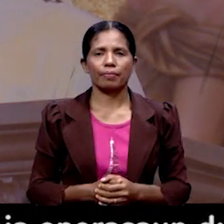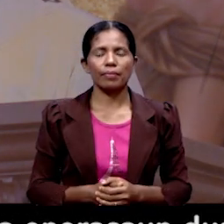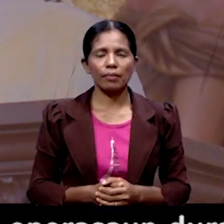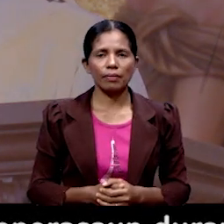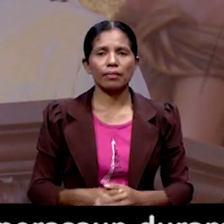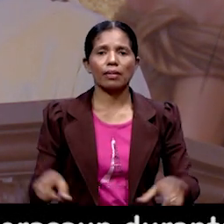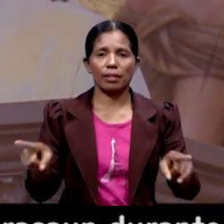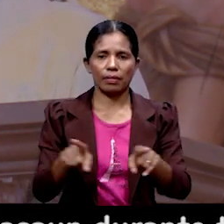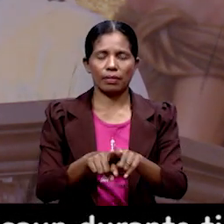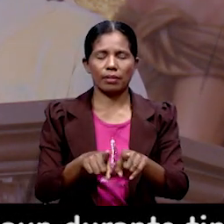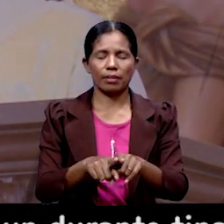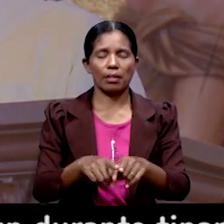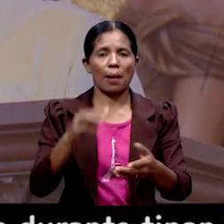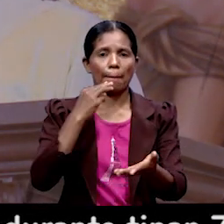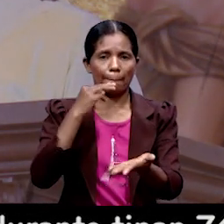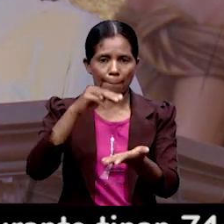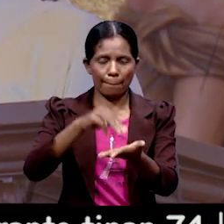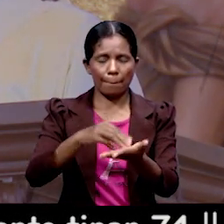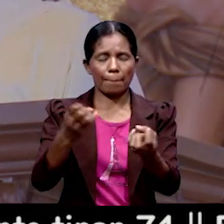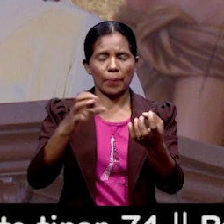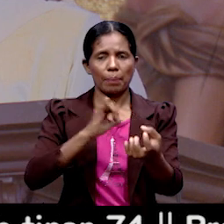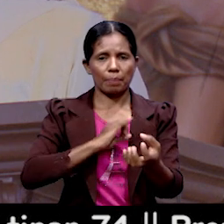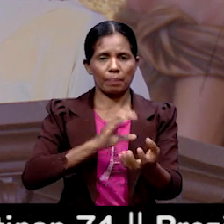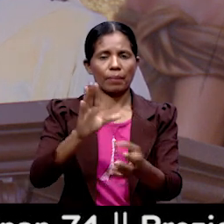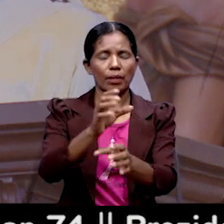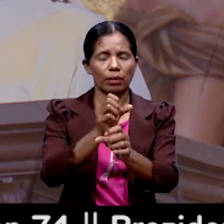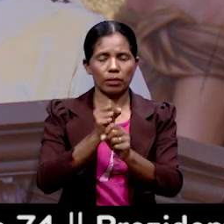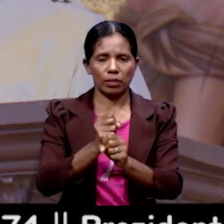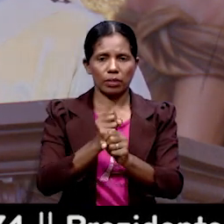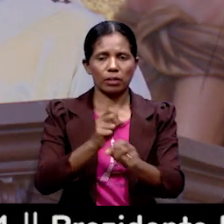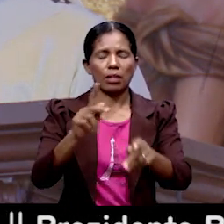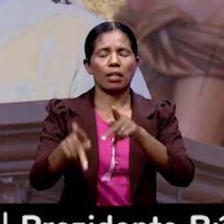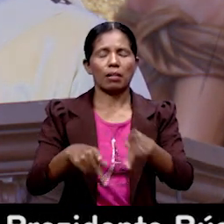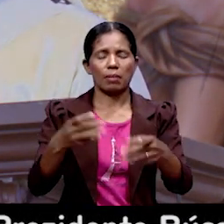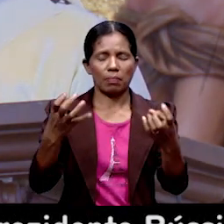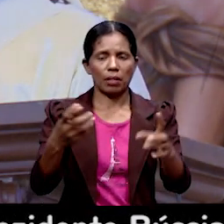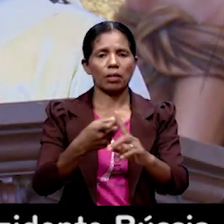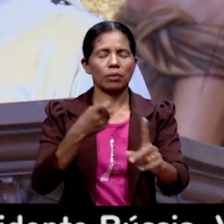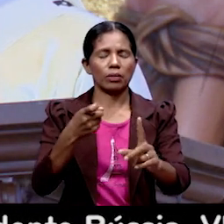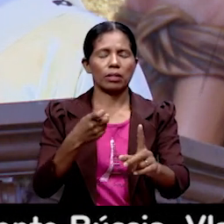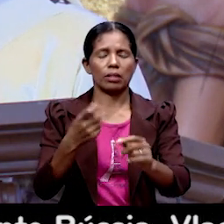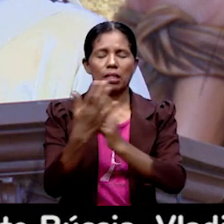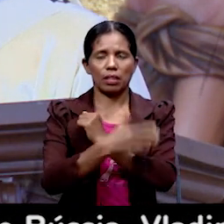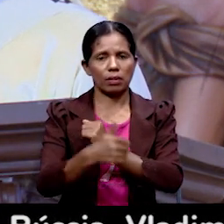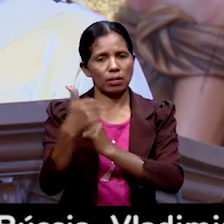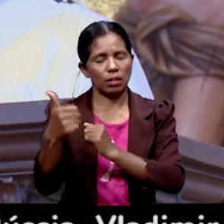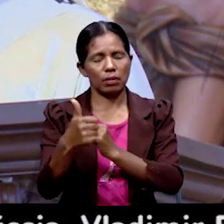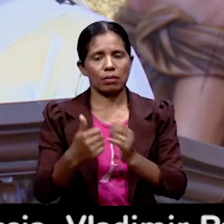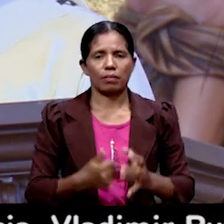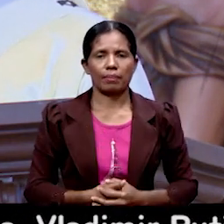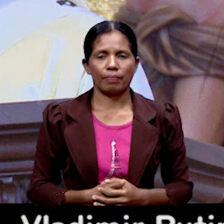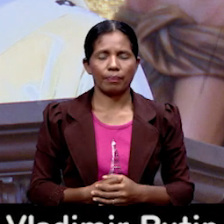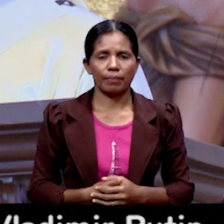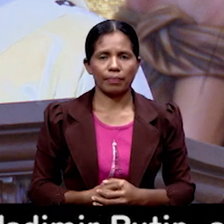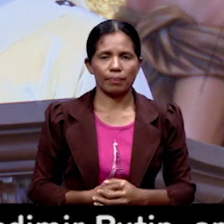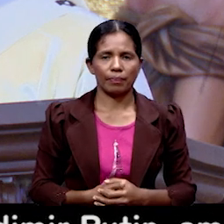ne mensajen lubukida nebe hausim husi emalu oi oi husi liur husi laran. Lia